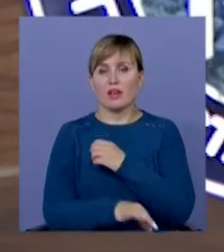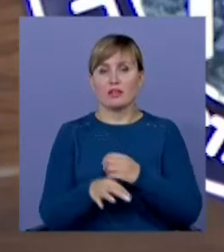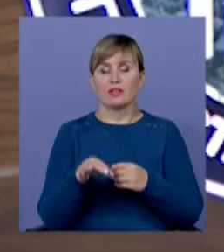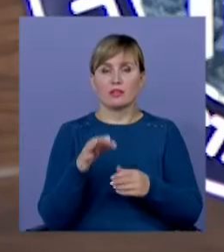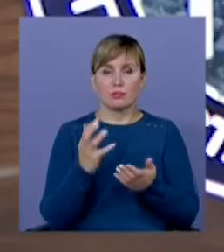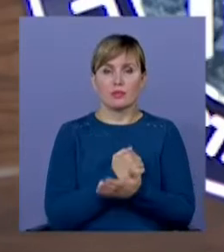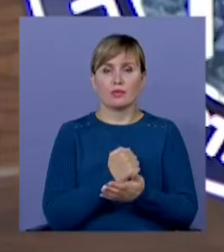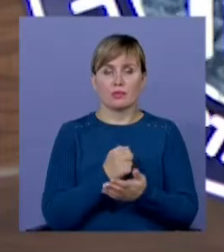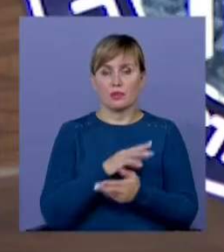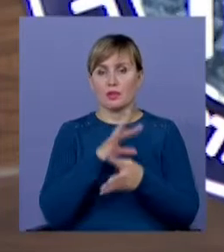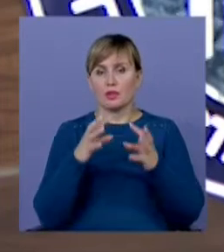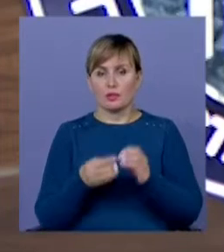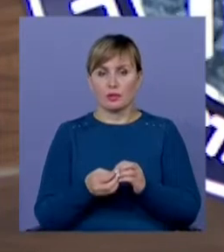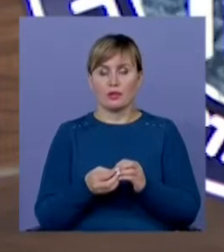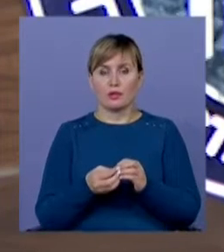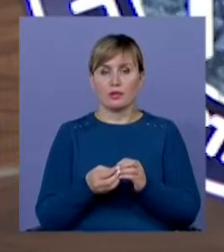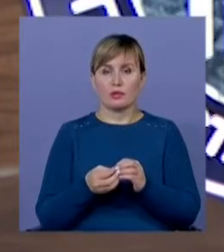выводится